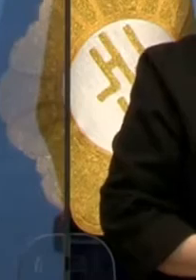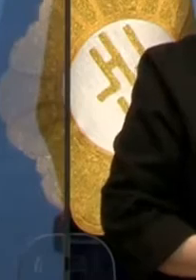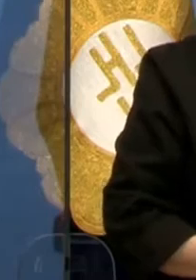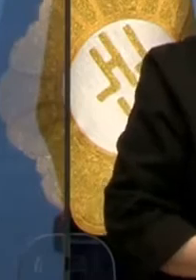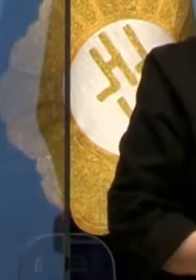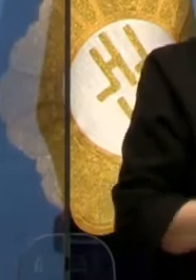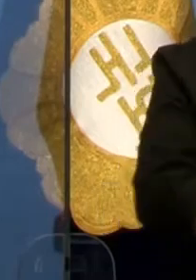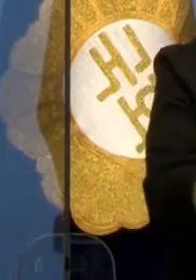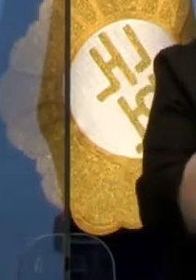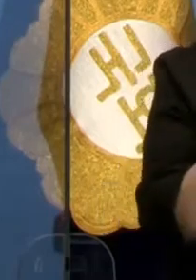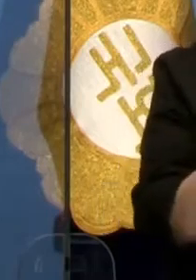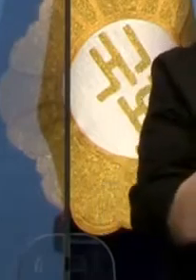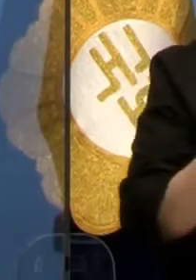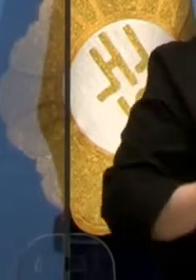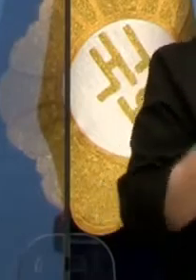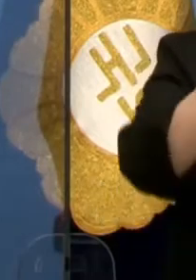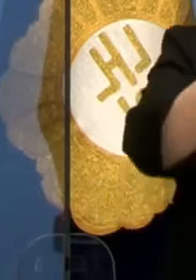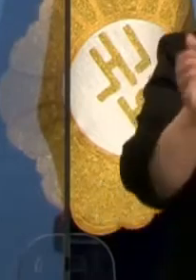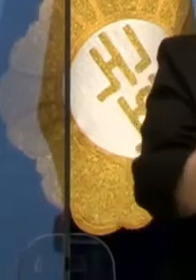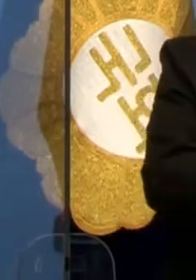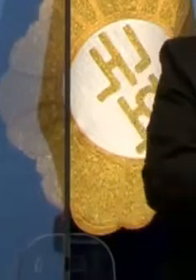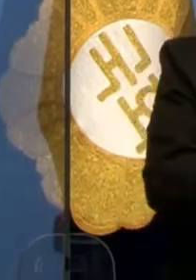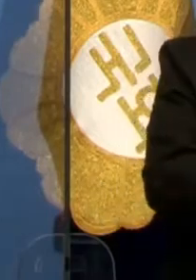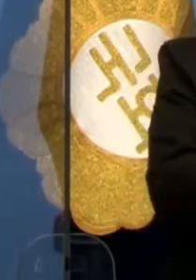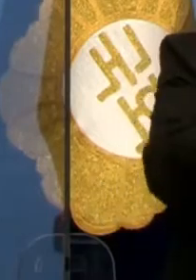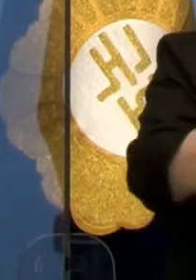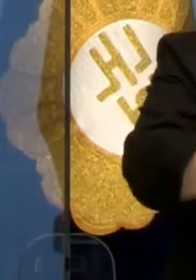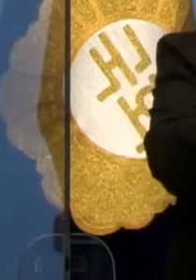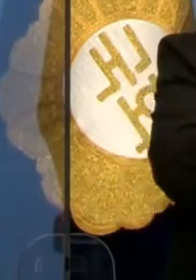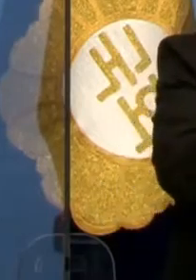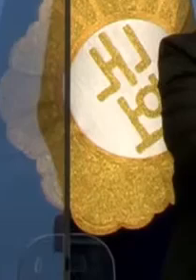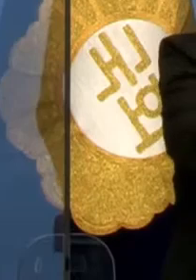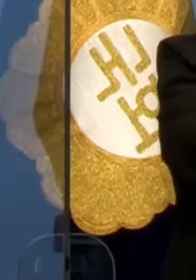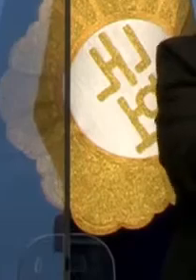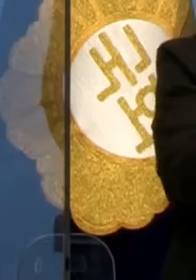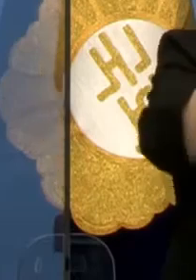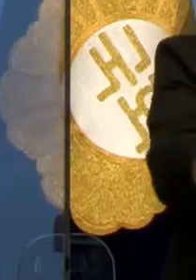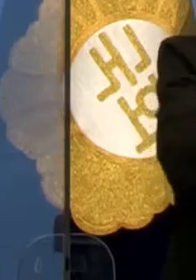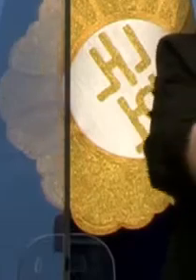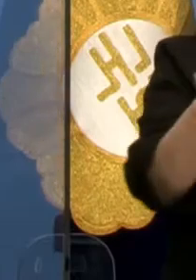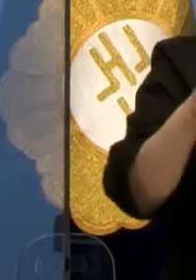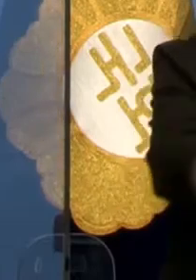예, 안녕하세요. 예, 더불어민주당 대전 중구 황운하 국회의원입니다.